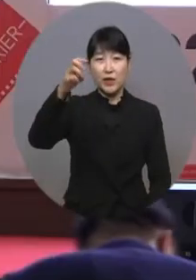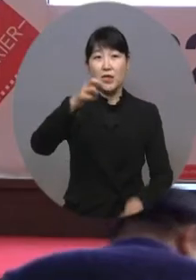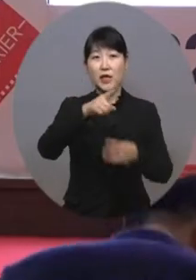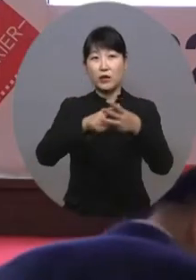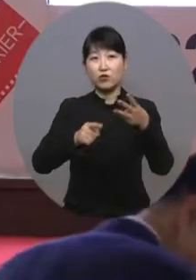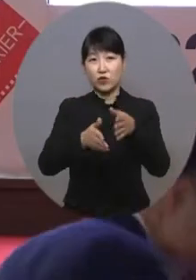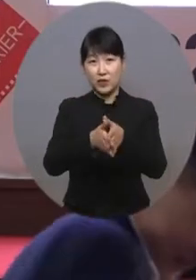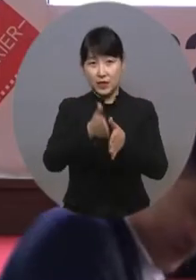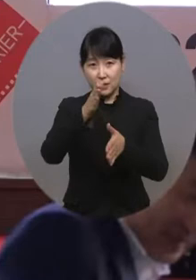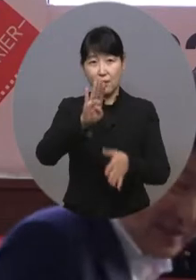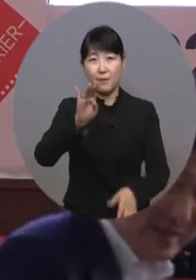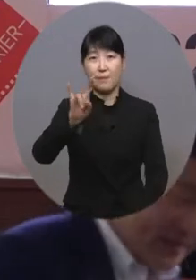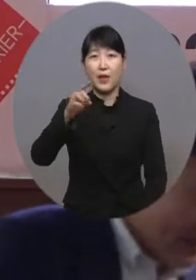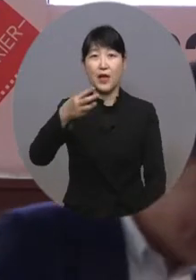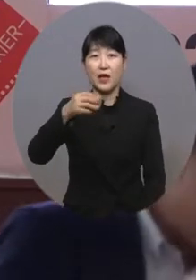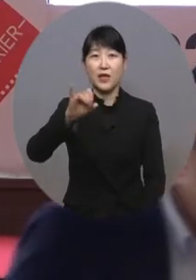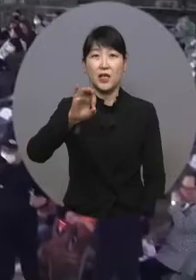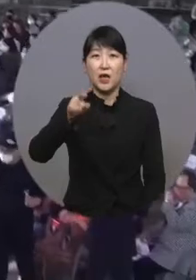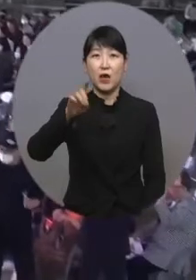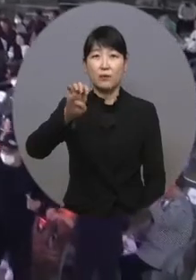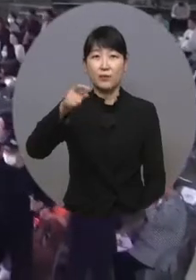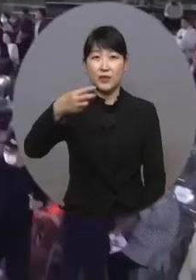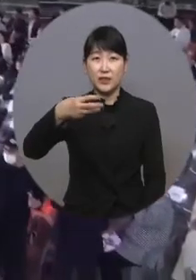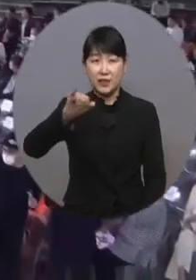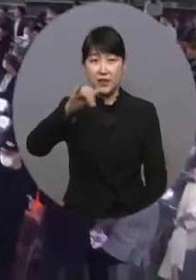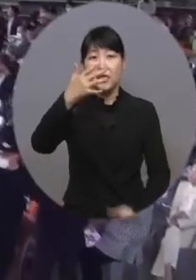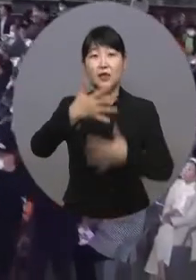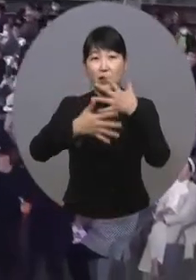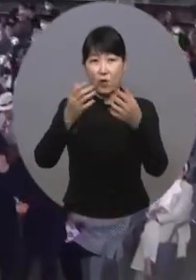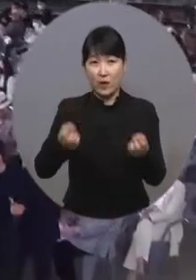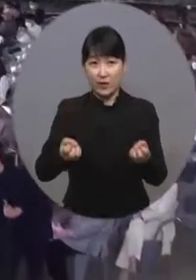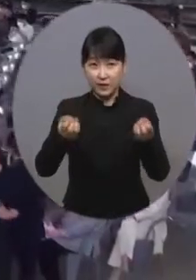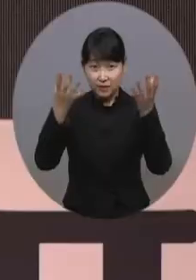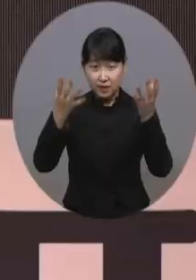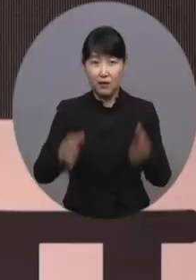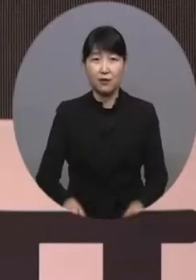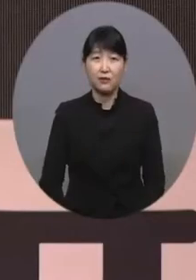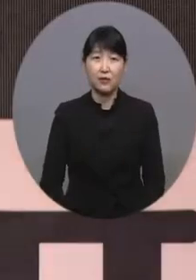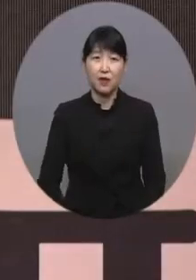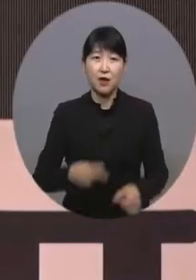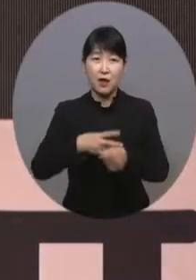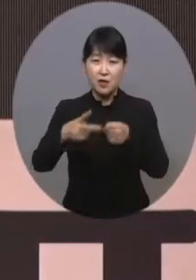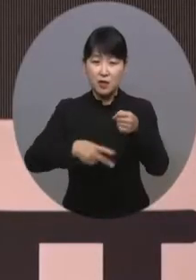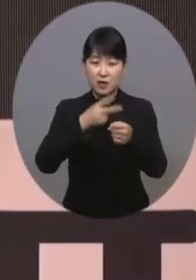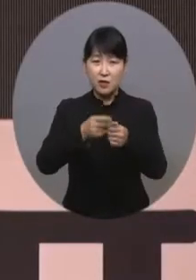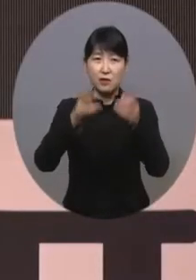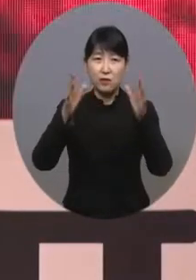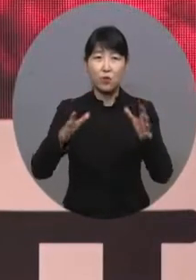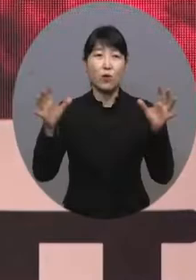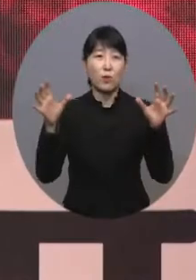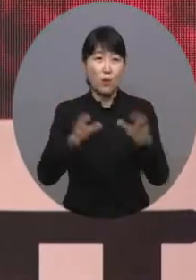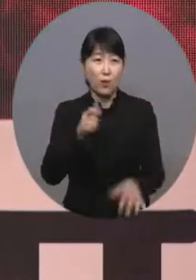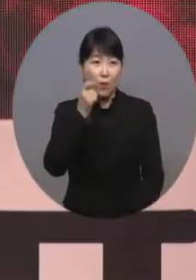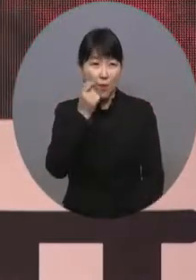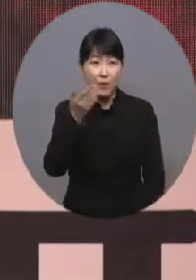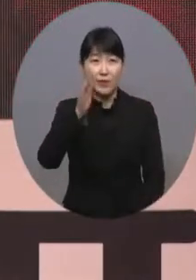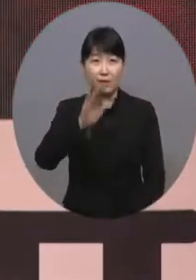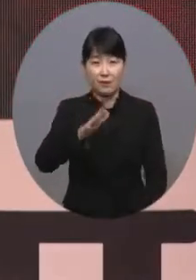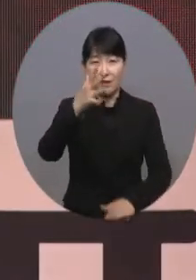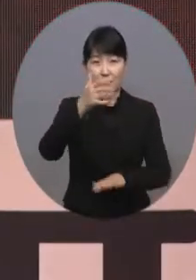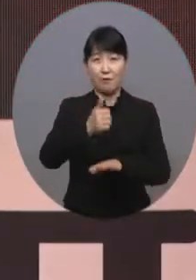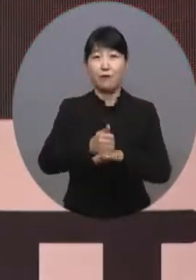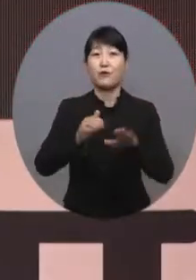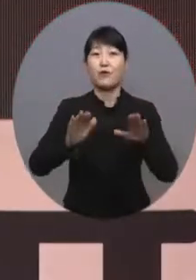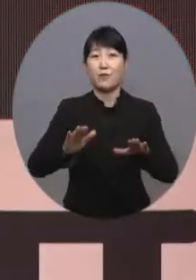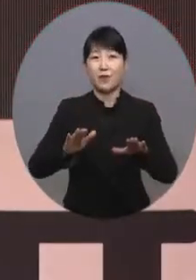영화제가 양주 별산대에서 열렸습니다. 코로나19로 2년 동안 대면으로 진행하지 못했던 베리어프리 영화제가 드디어